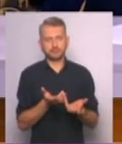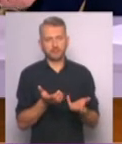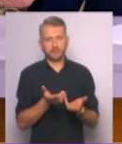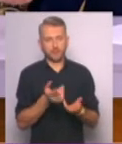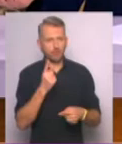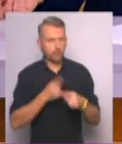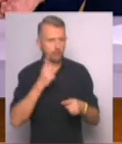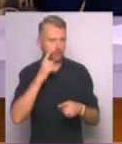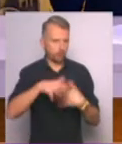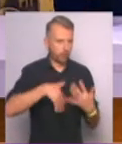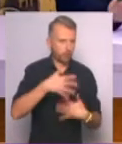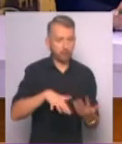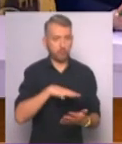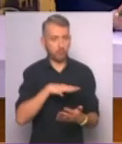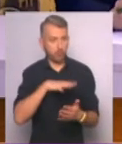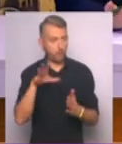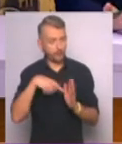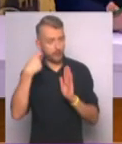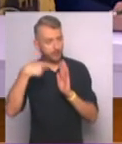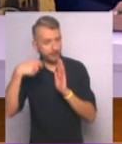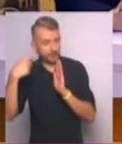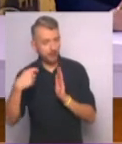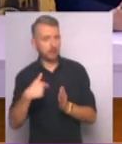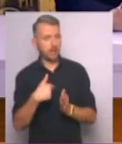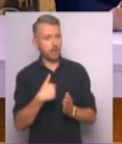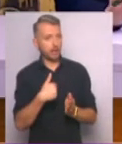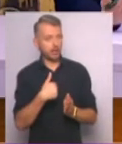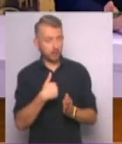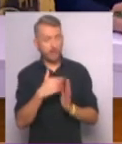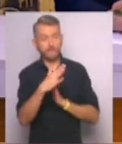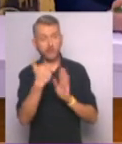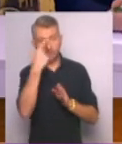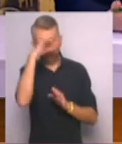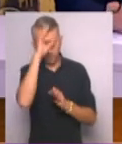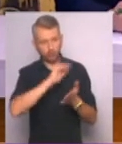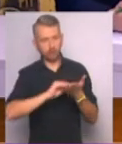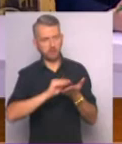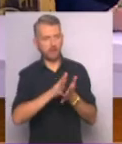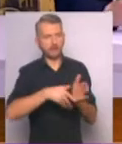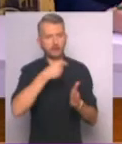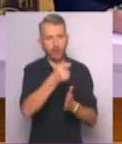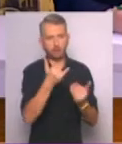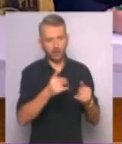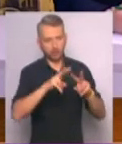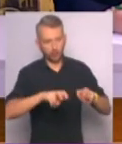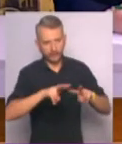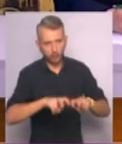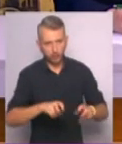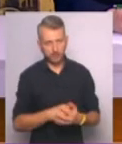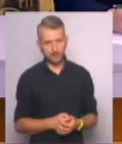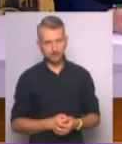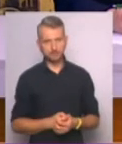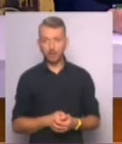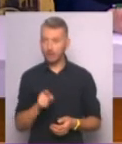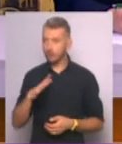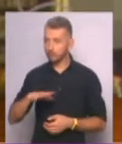було зафіксовано, навідано. Ці документи я викликала поліцію, написала заяву, зараз розслідується. Ви